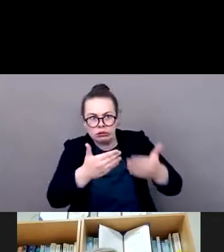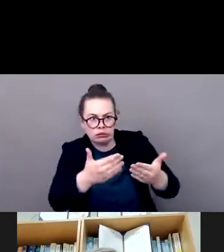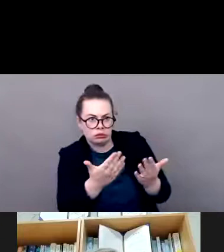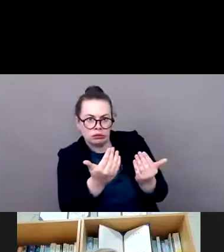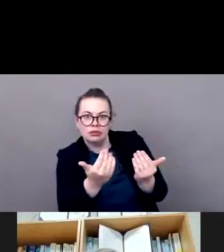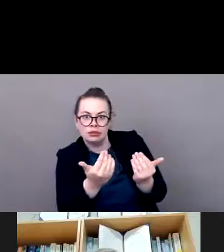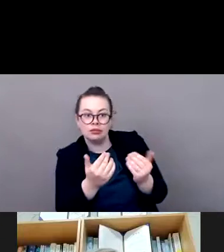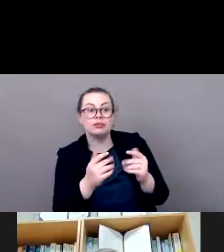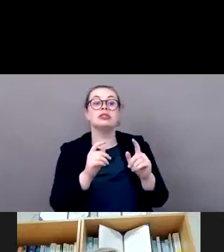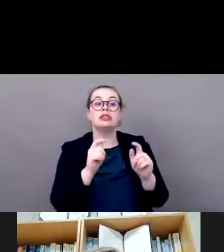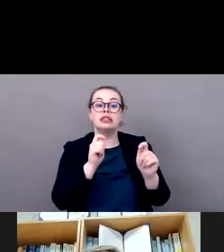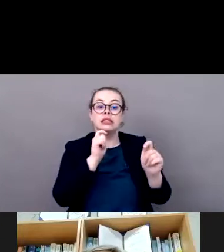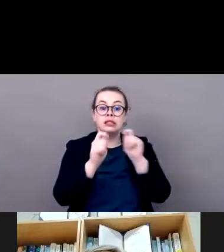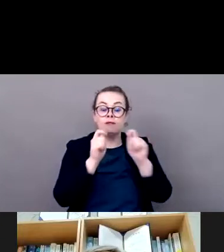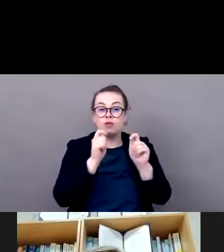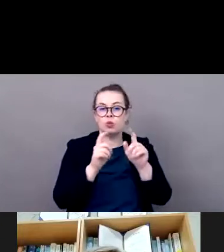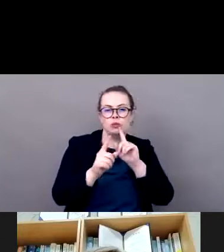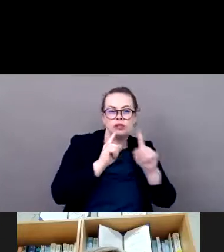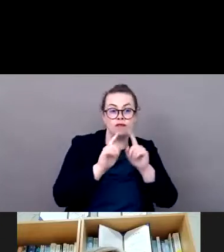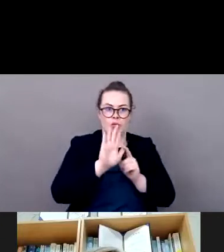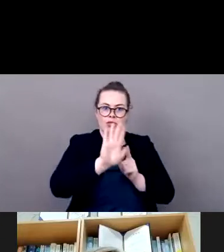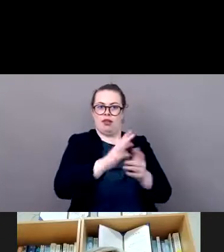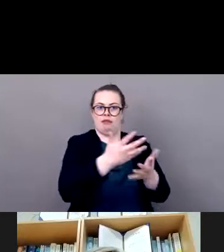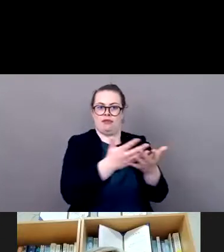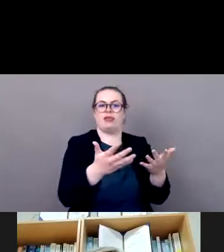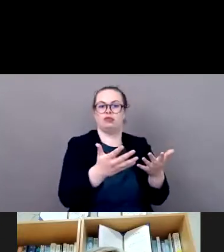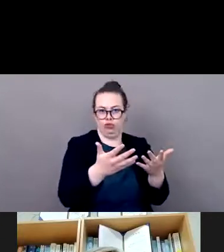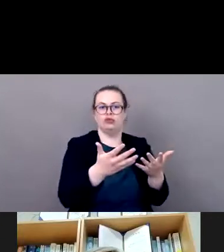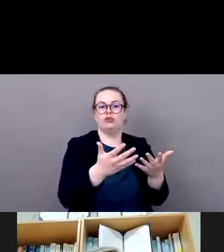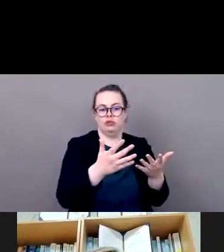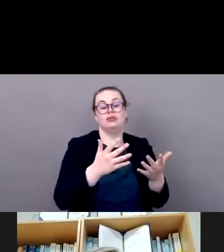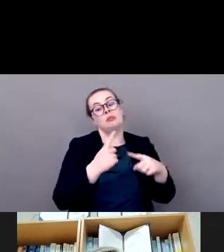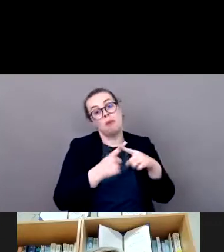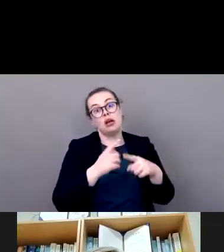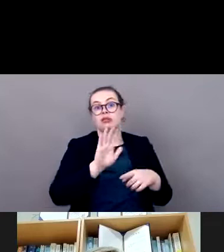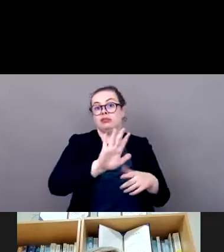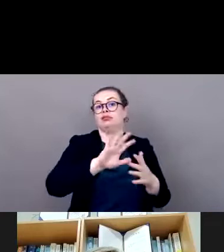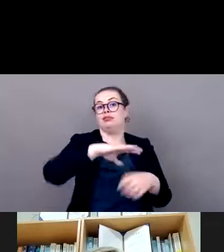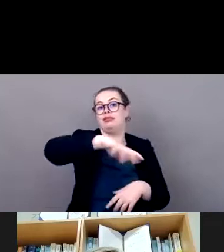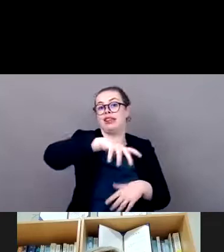l'expérience, la perspective personnelle. Les interviews ont été menées dans les langues